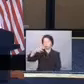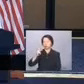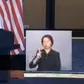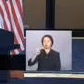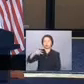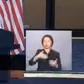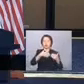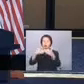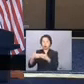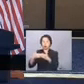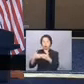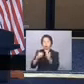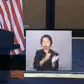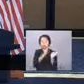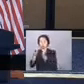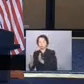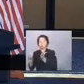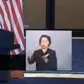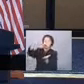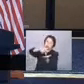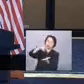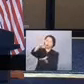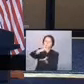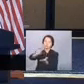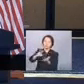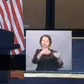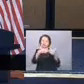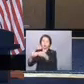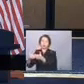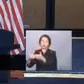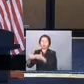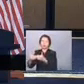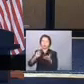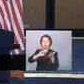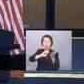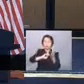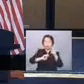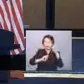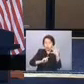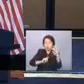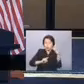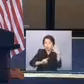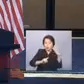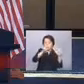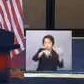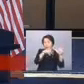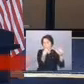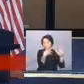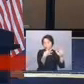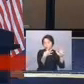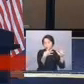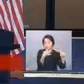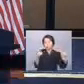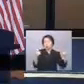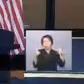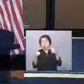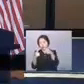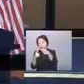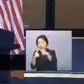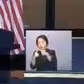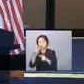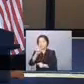Pergerakan untuk tempoh 2 minggu lagi, iaitu daripada 15 April sehingga